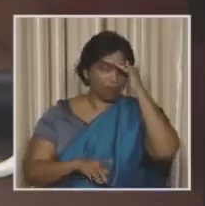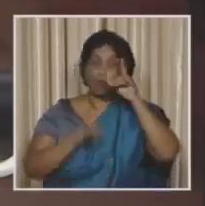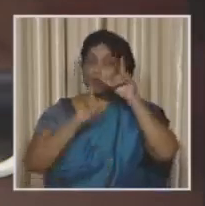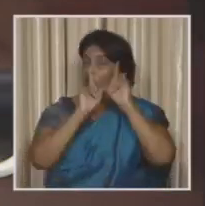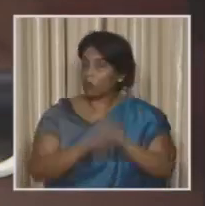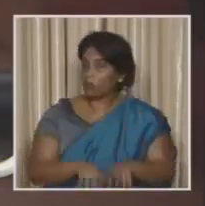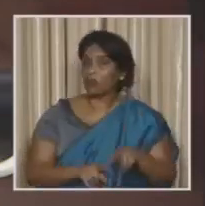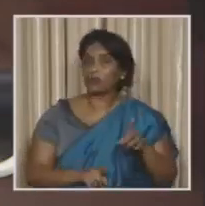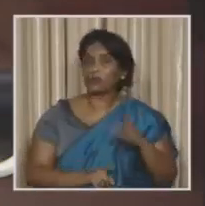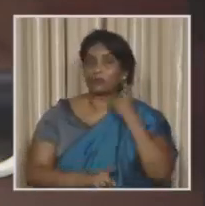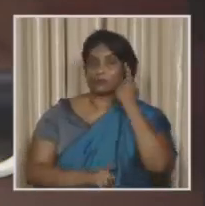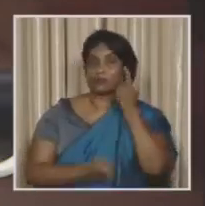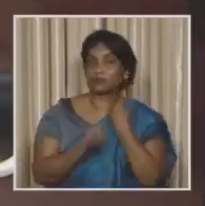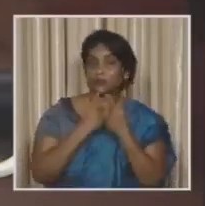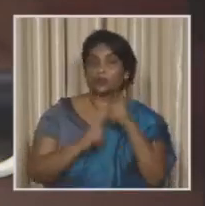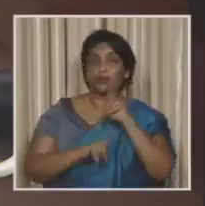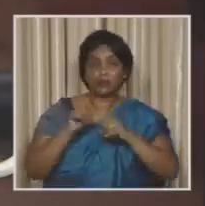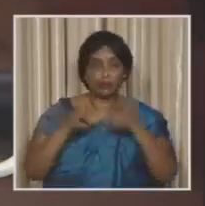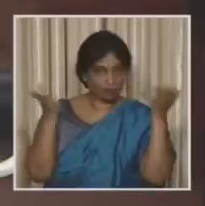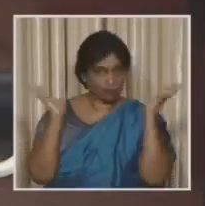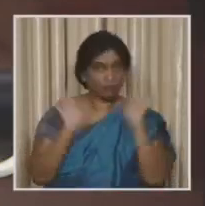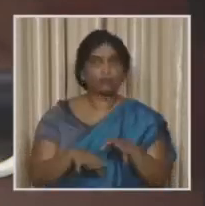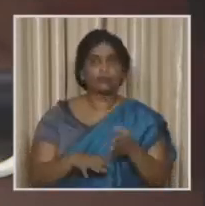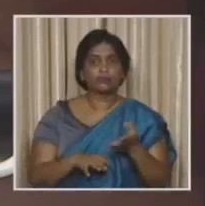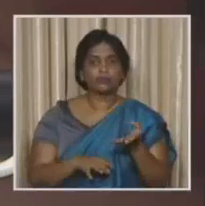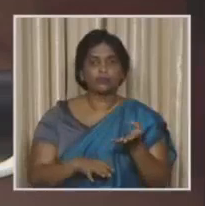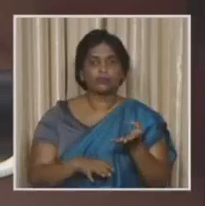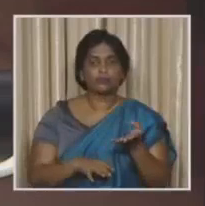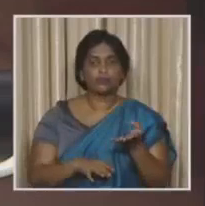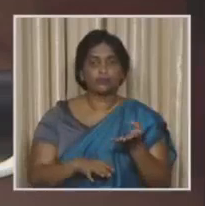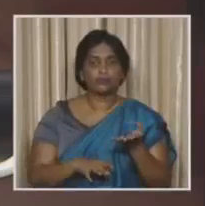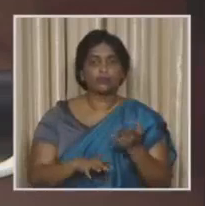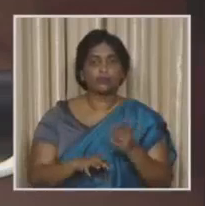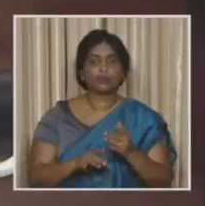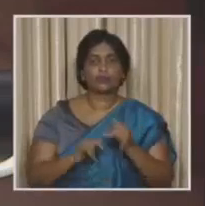එවැනි බුද්ධි සමාලෝචන රැස්වීමක් කරනවද?